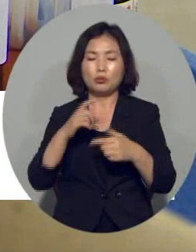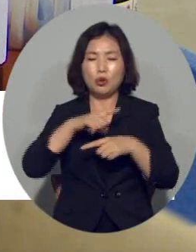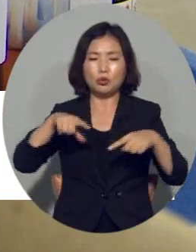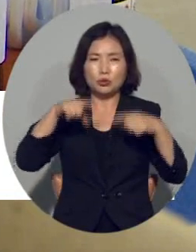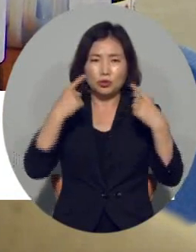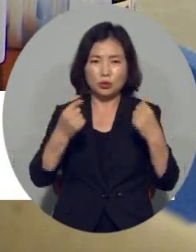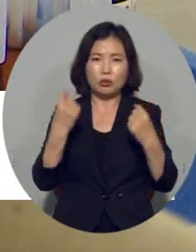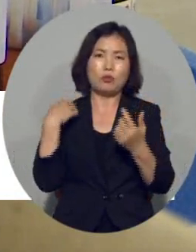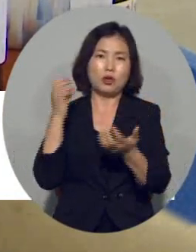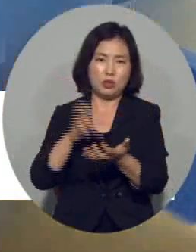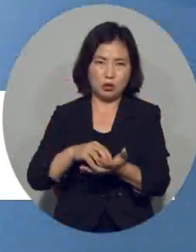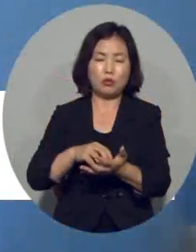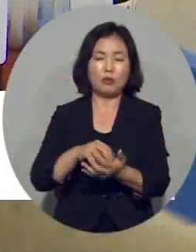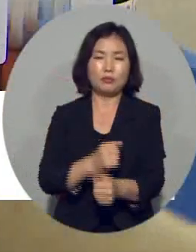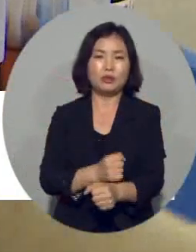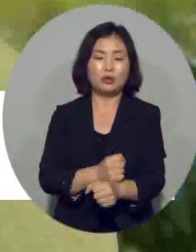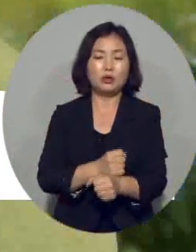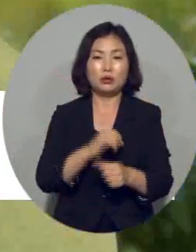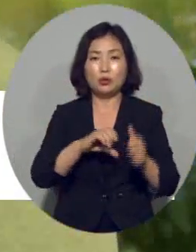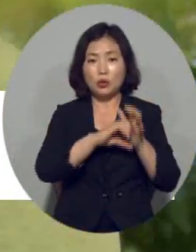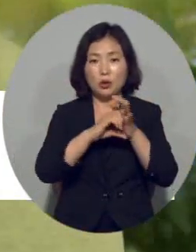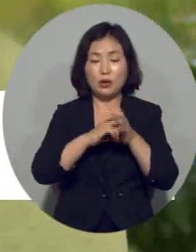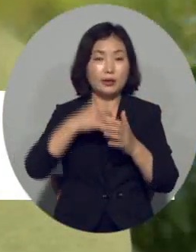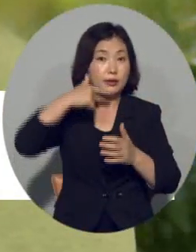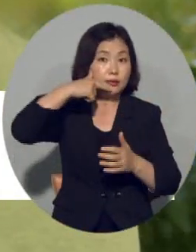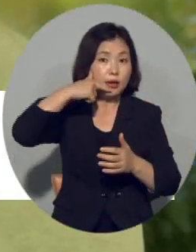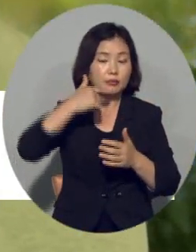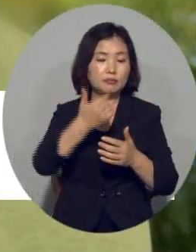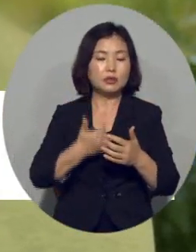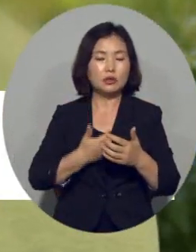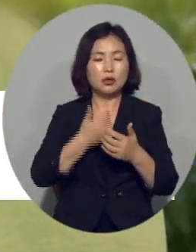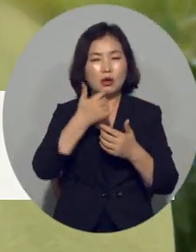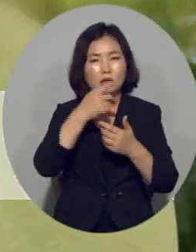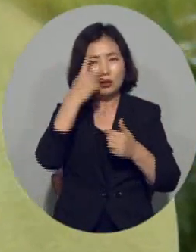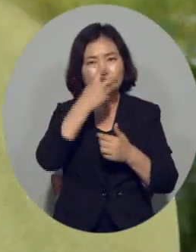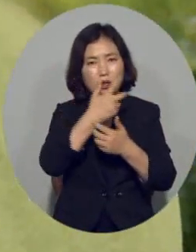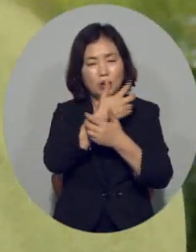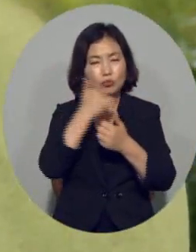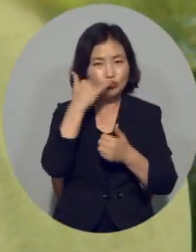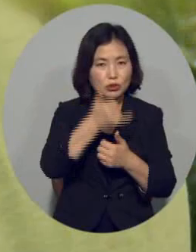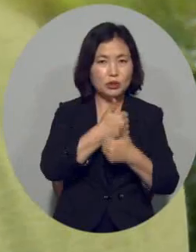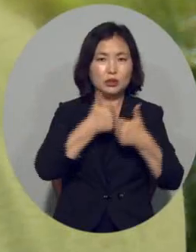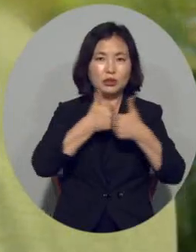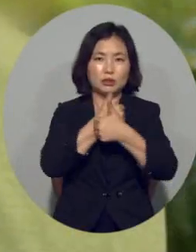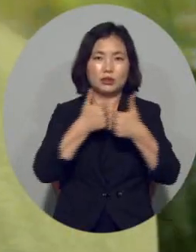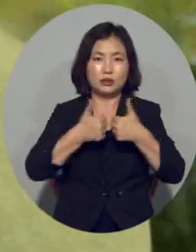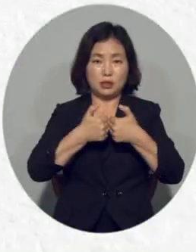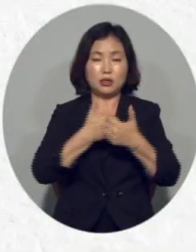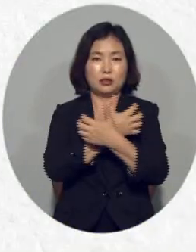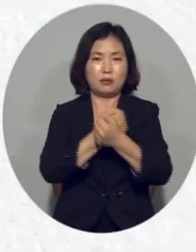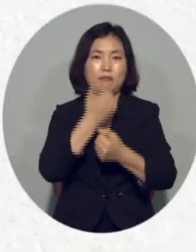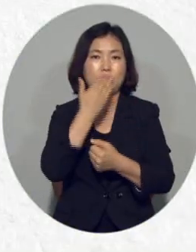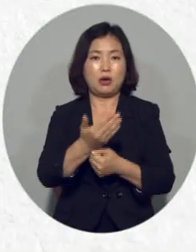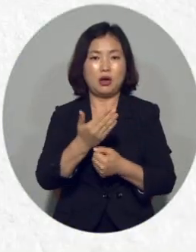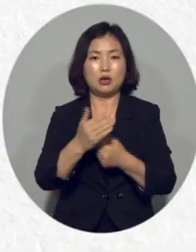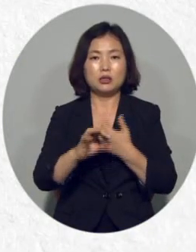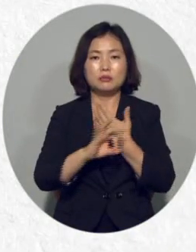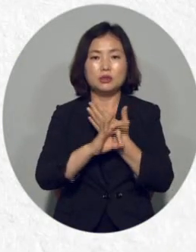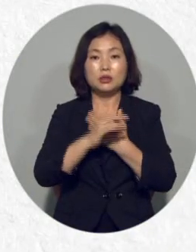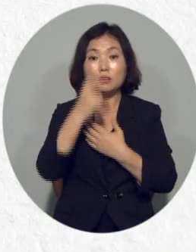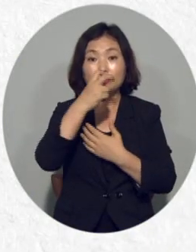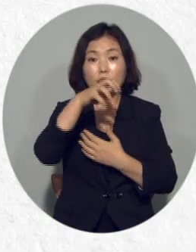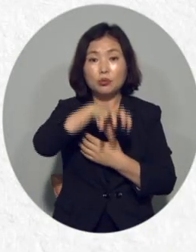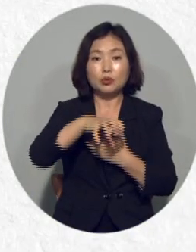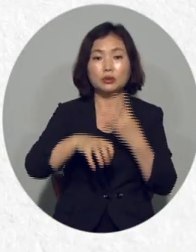정상 운영합니다 코로 말굽 콜센터를 통해 사전 검사 문의와 상담 예약을 할 수 있습니다 임씨 선별검사